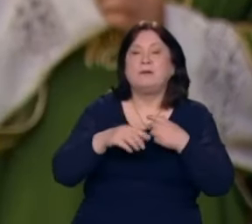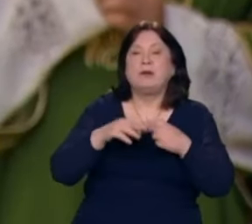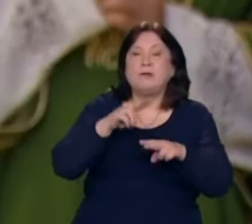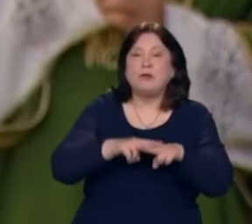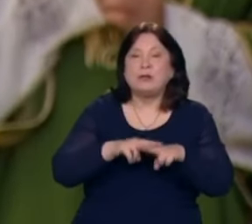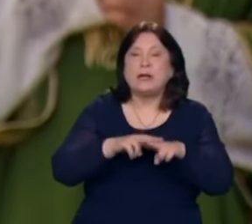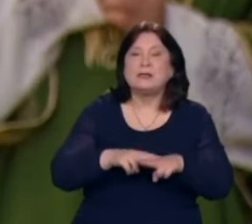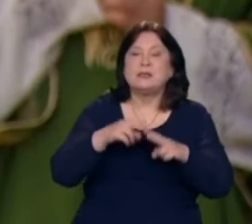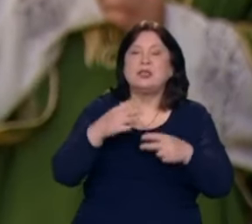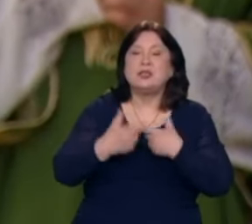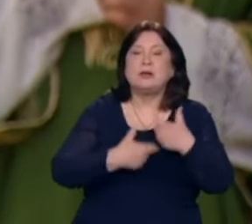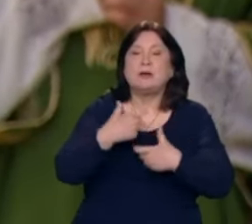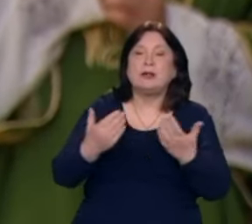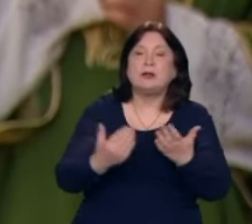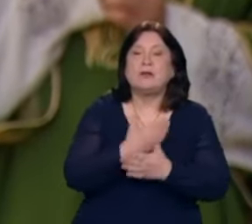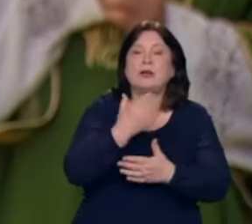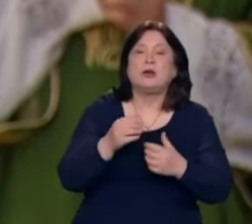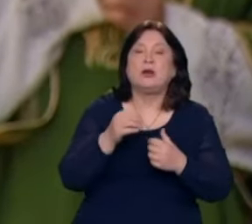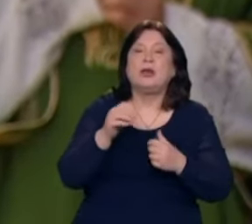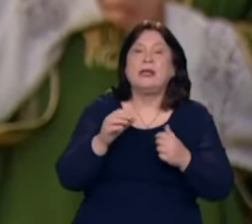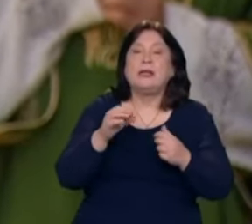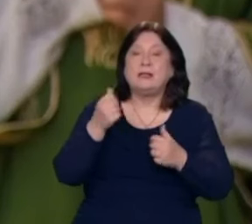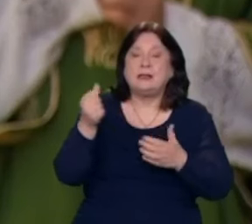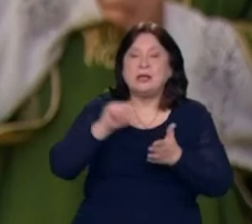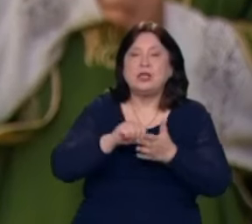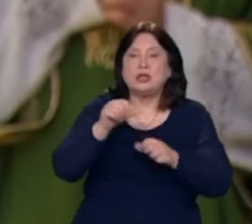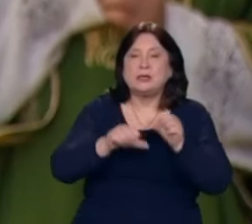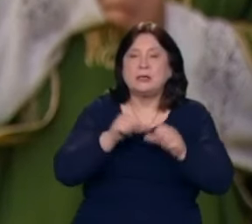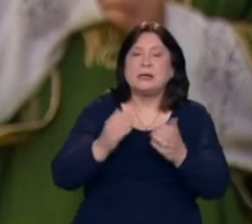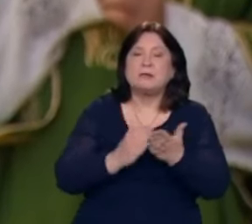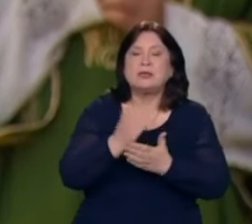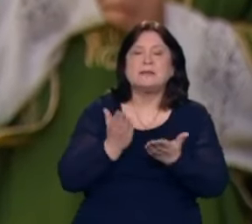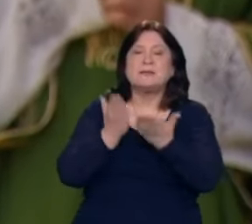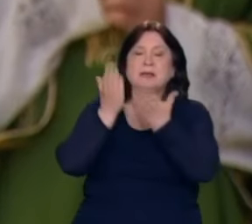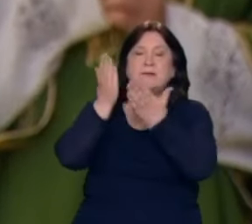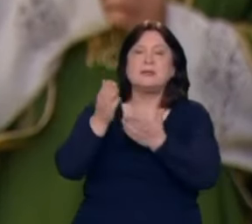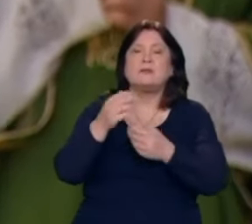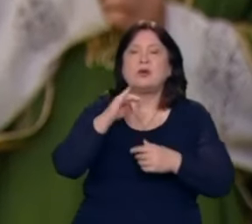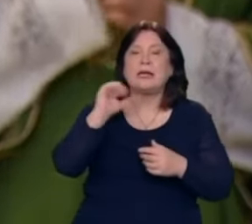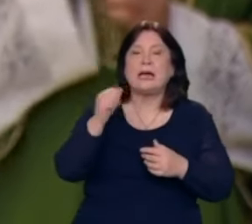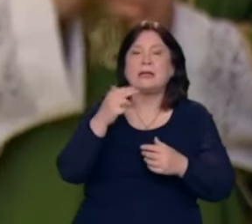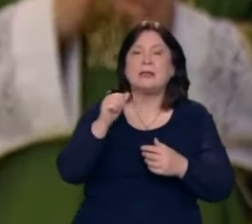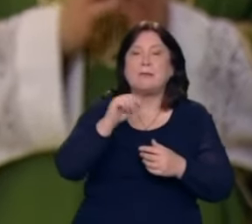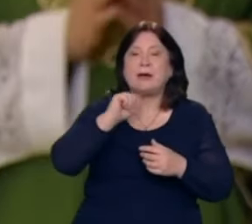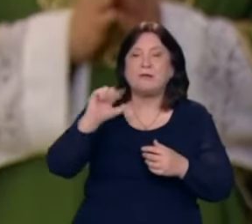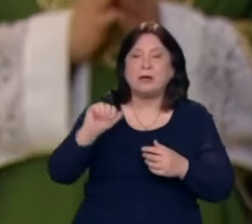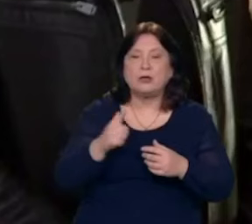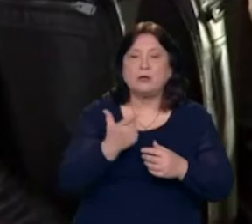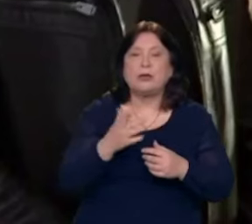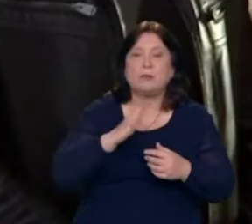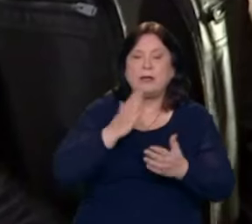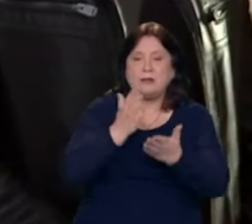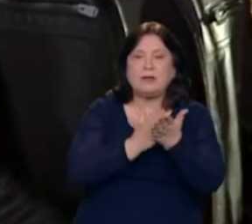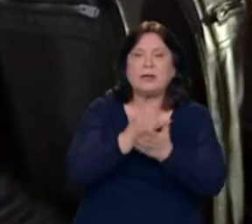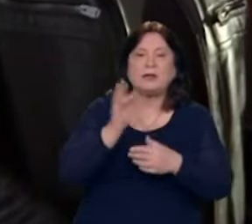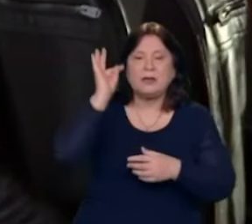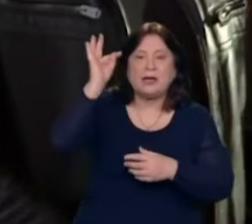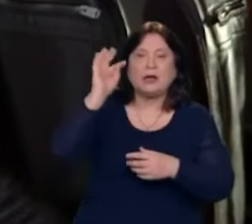aby wsparci orędownictwo Jana Pawła II byli wierni jego dziedzictw Ciebie prosimy